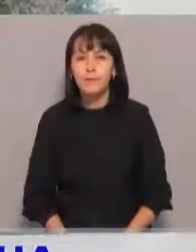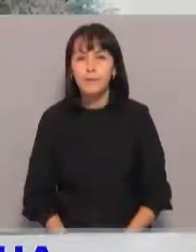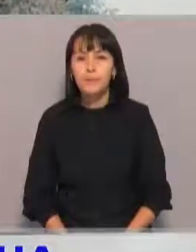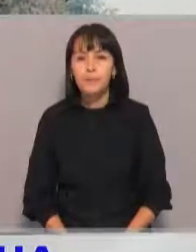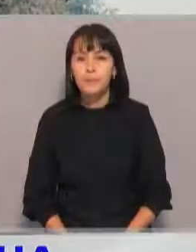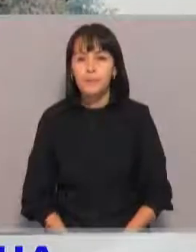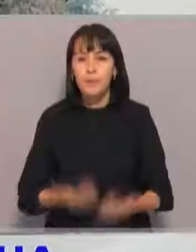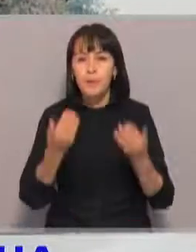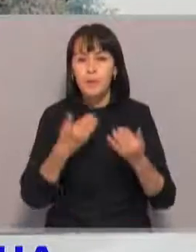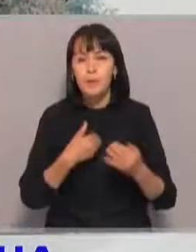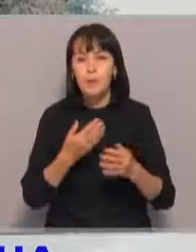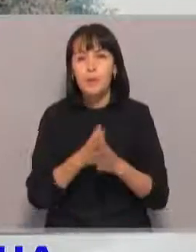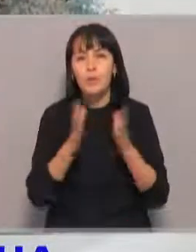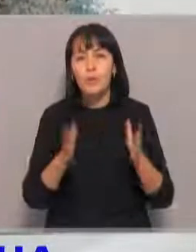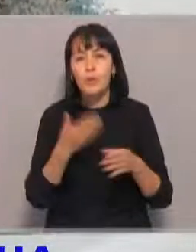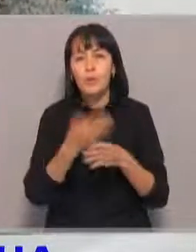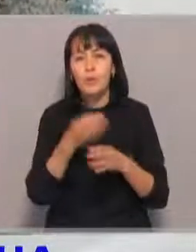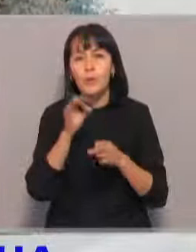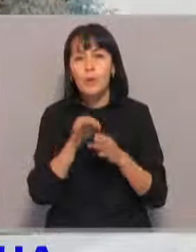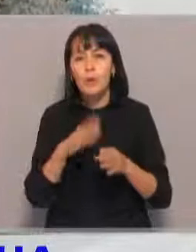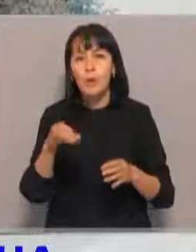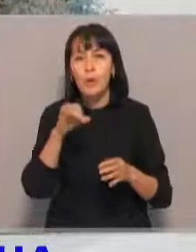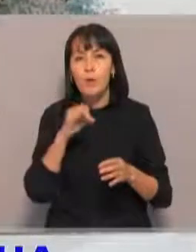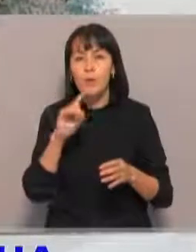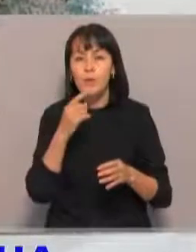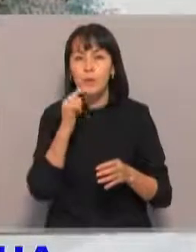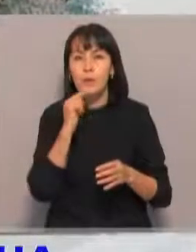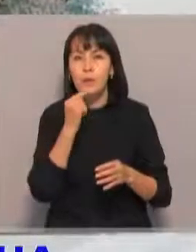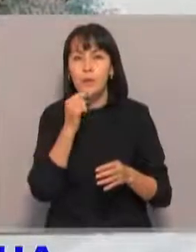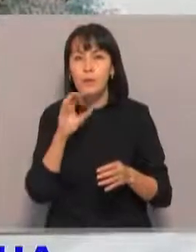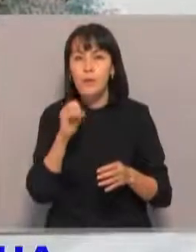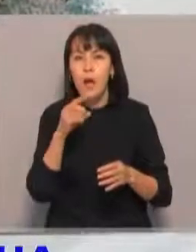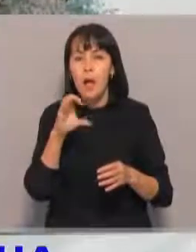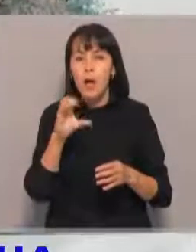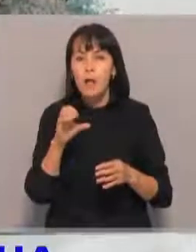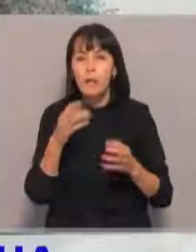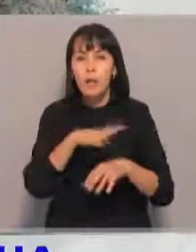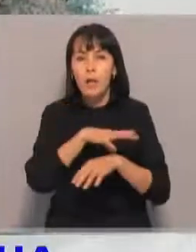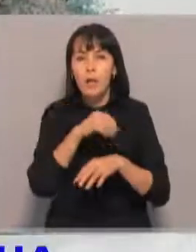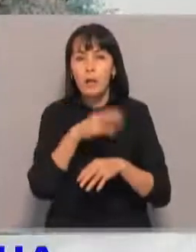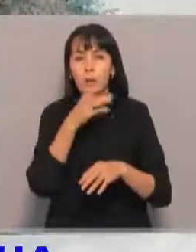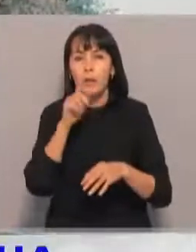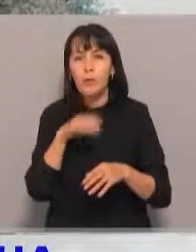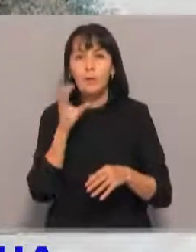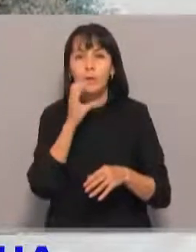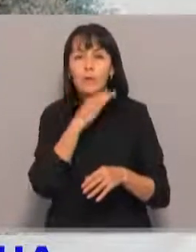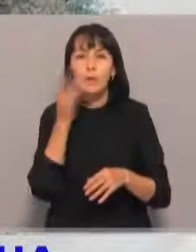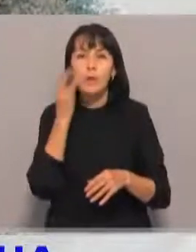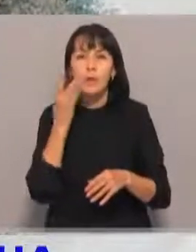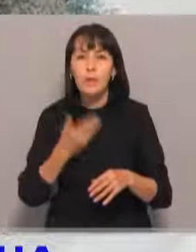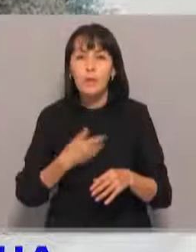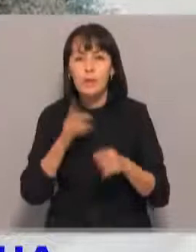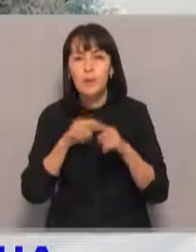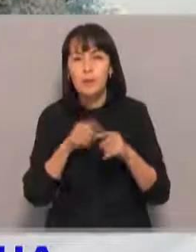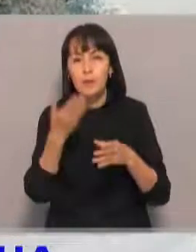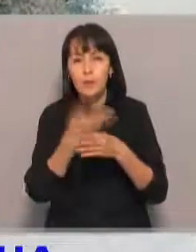демеу болғанымыз ол біз үшін көмек. Себебі оңтүстікте бір қиын болса, арыс жағдайы немесе Мақтаарал жағдайы болған кезде солтүстік әрдайым бізге